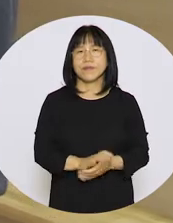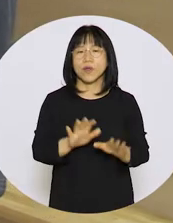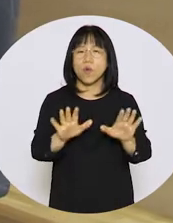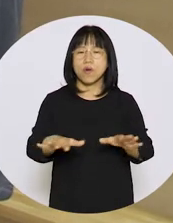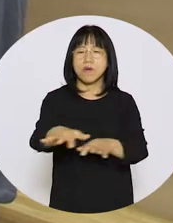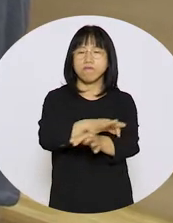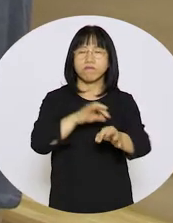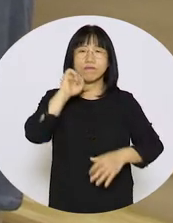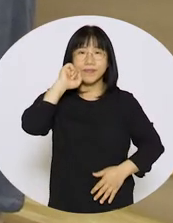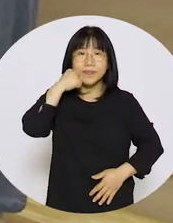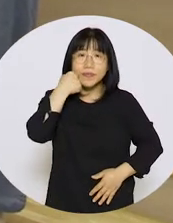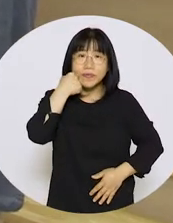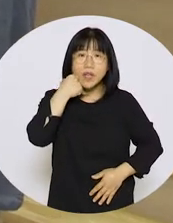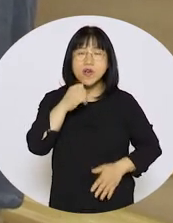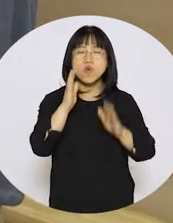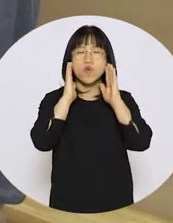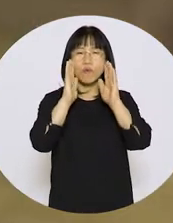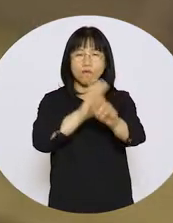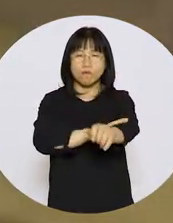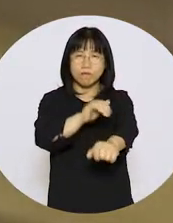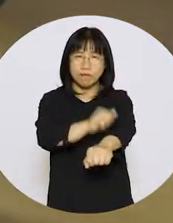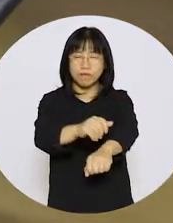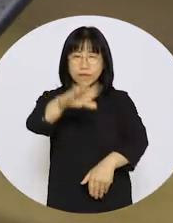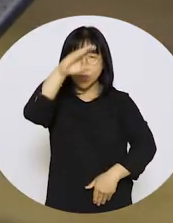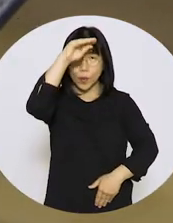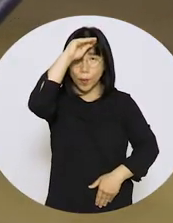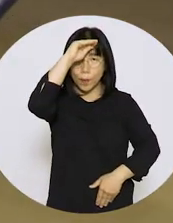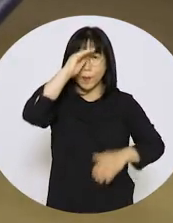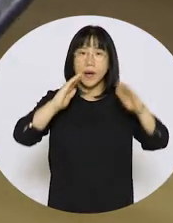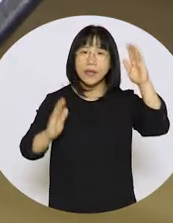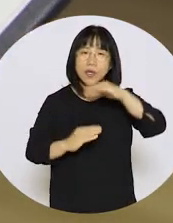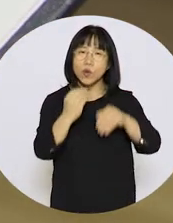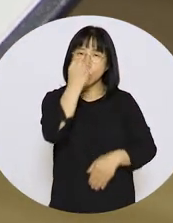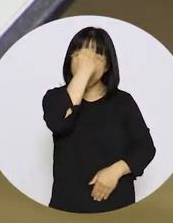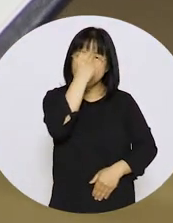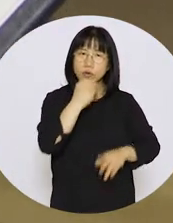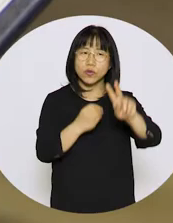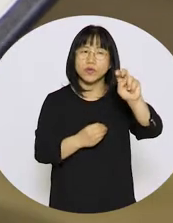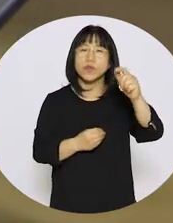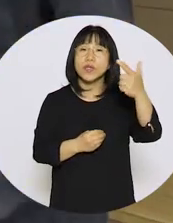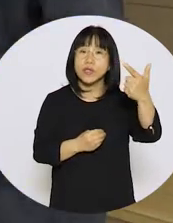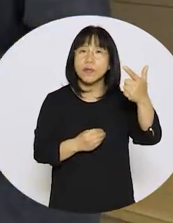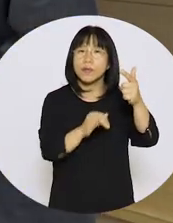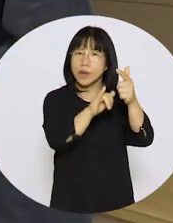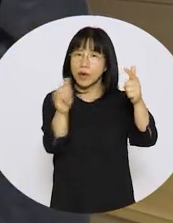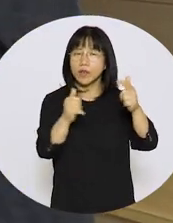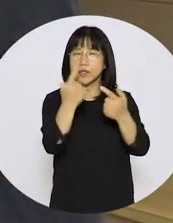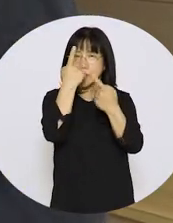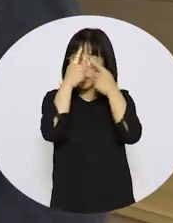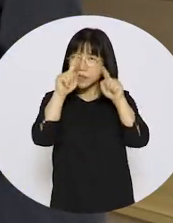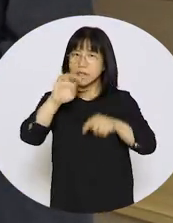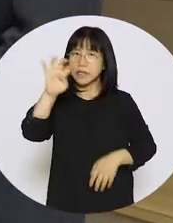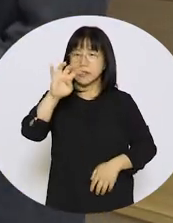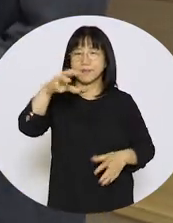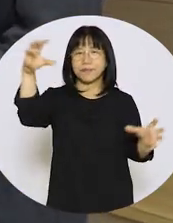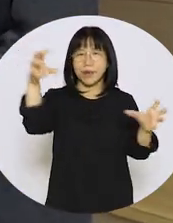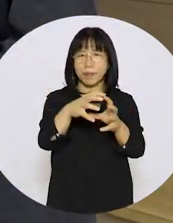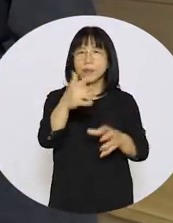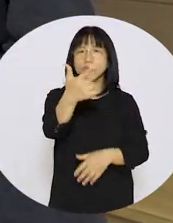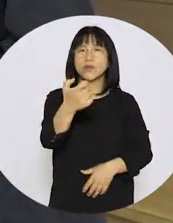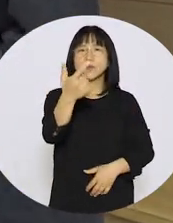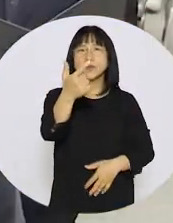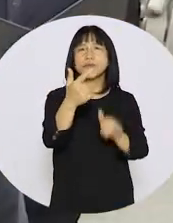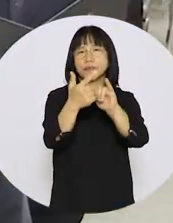어려운 환경에서도 학업 성적이 우수하고 타의 모범이 되는 지역 내 고등학생 26명, 대학생 40명